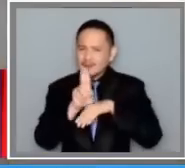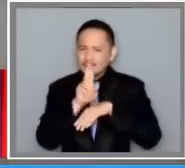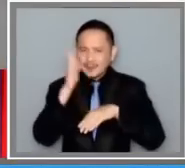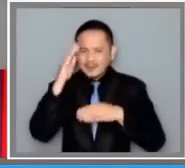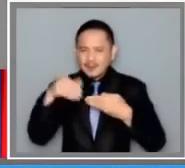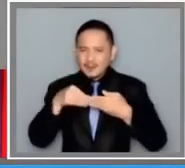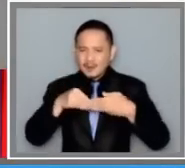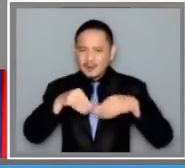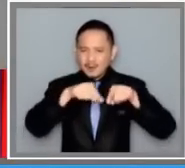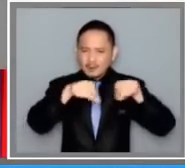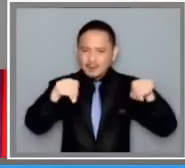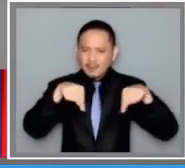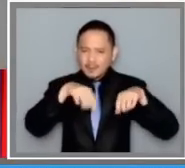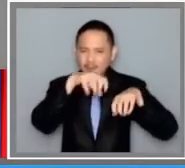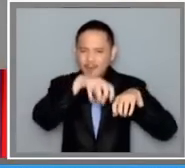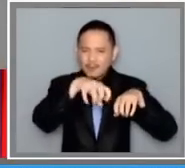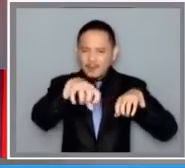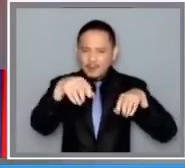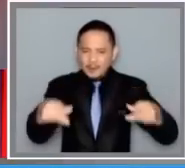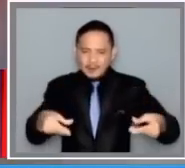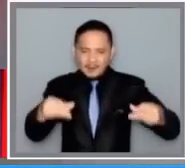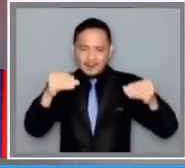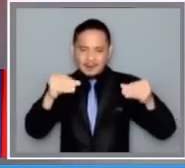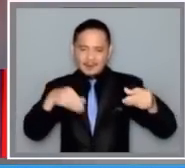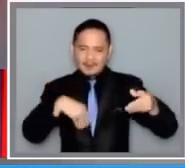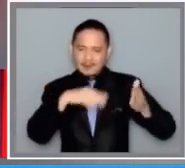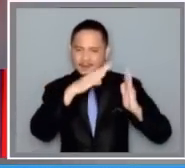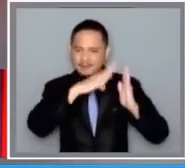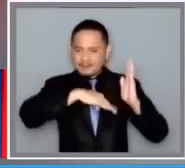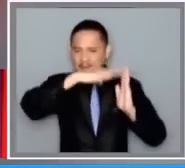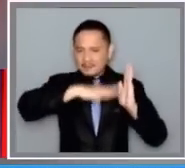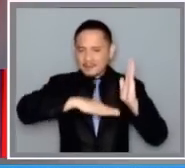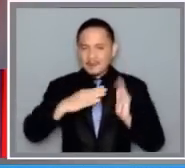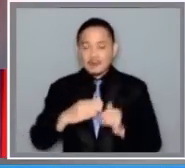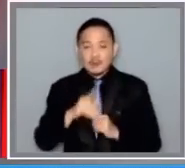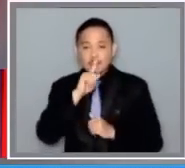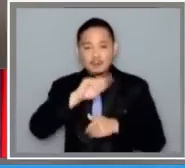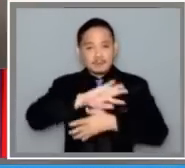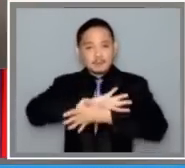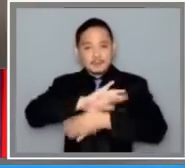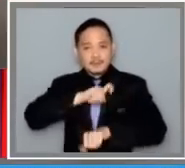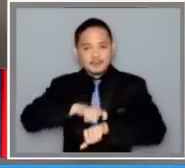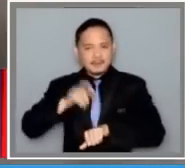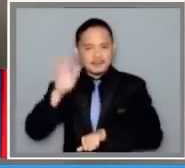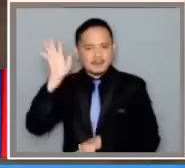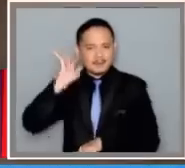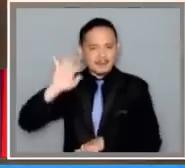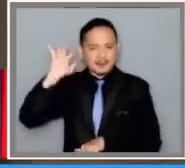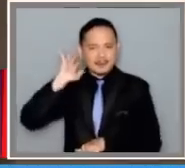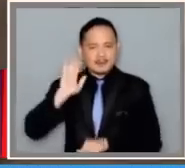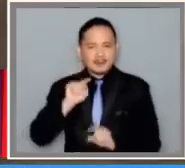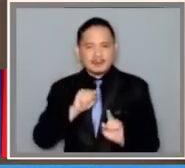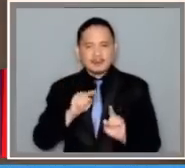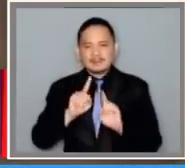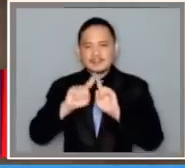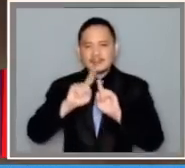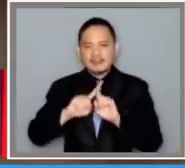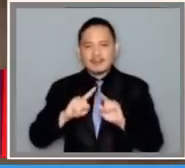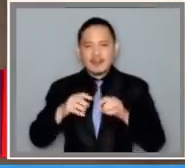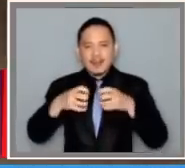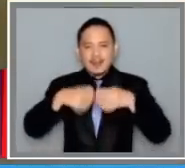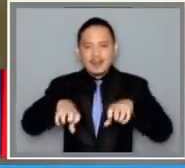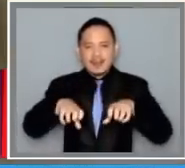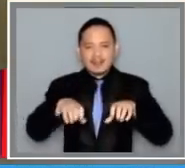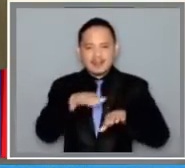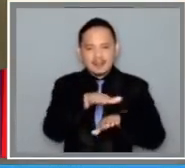Vizpocanias, nag-level up daw noong pandemic. Nakita niya raw kasi nakatambak lamang yung mga egg trays sa kanilang bahay.